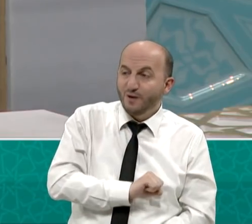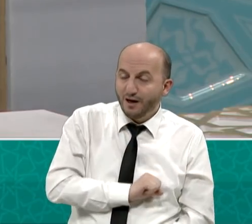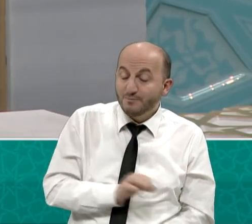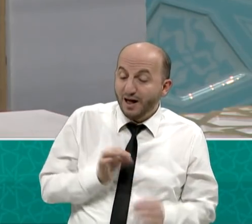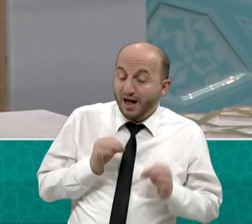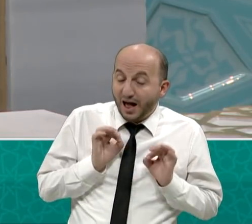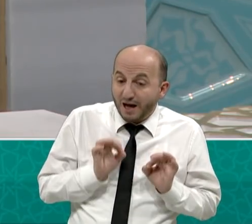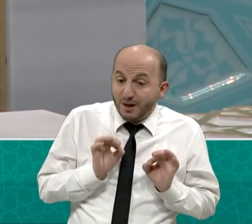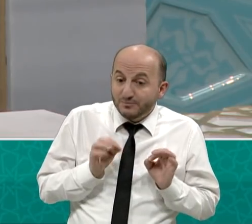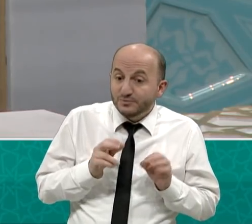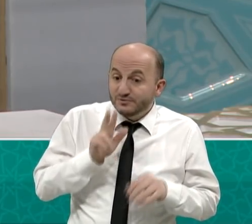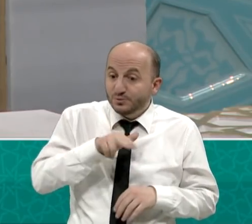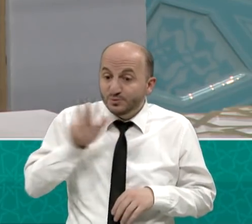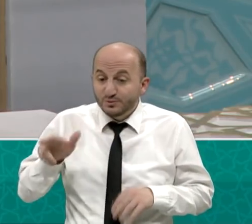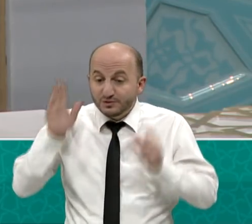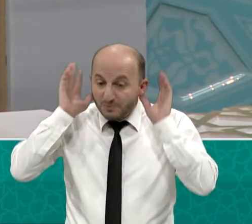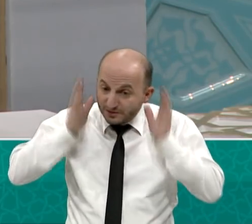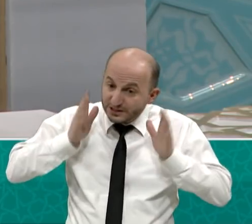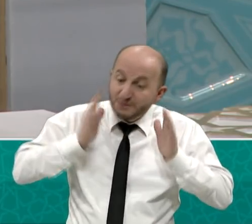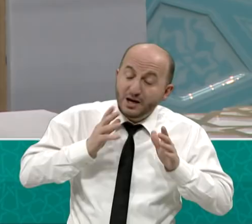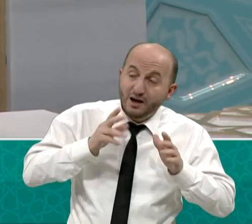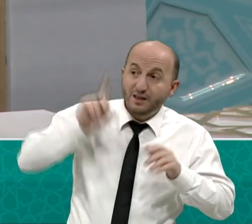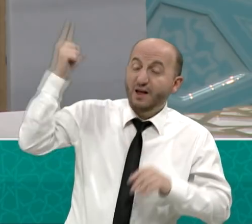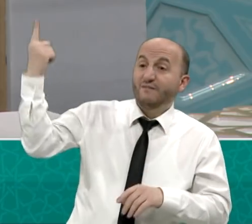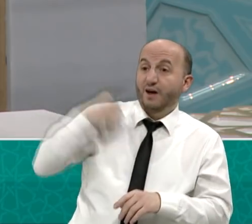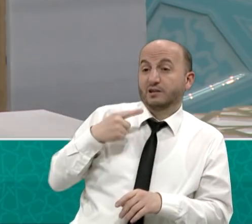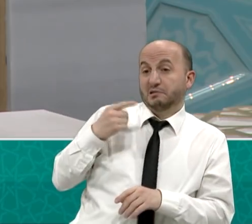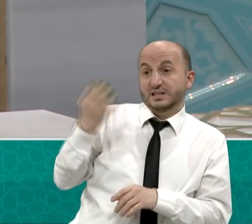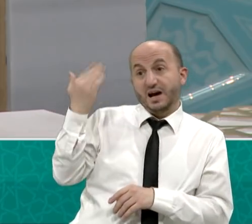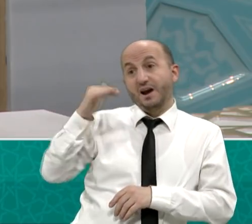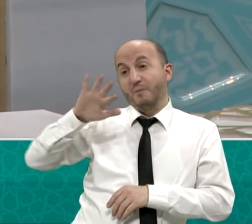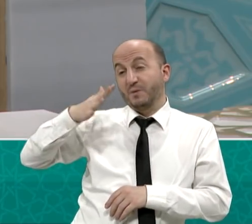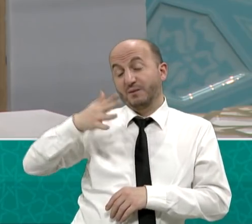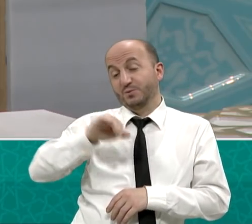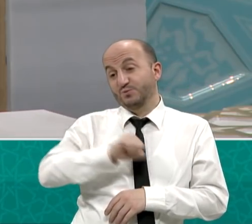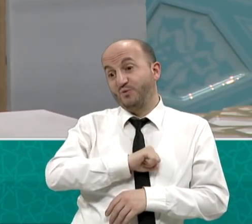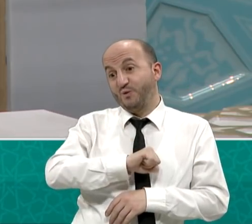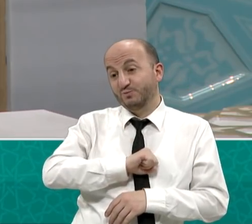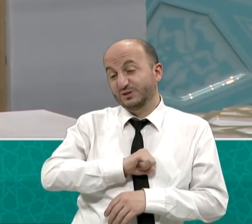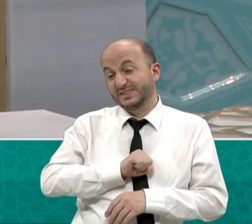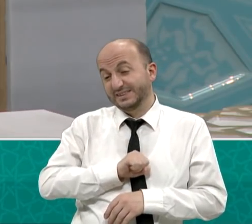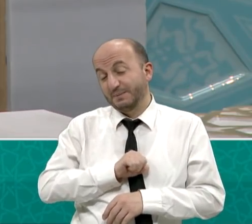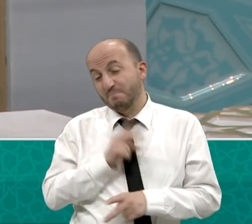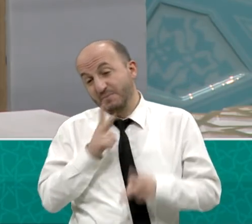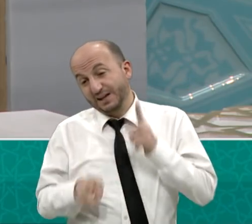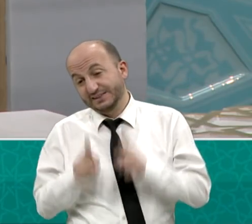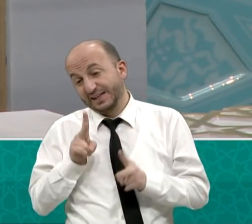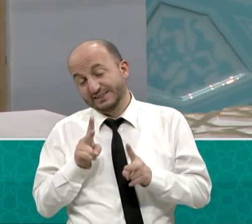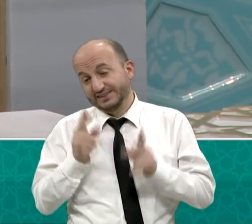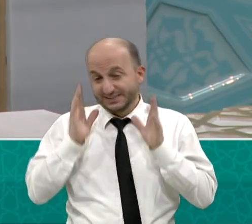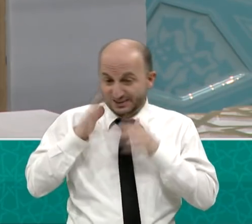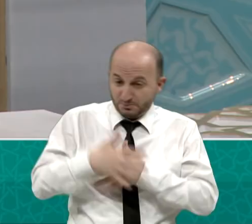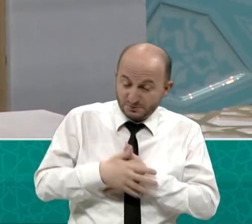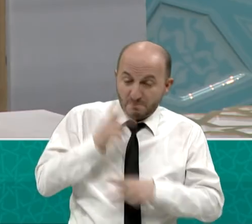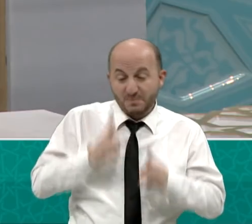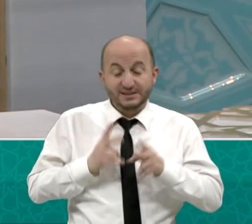sürekli kılacak olsa farz olur diye ümmetiyle alakalı böyle bir kaygıyı yaşadığı için